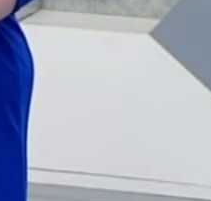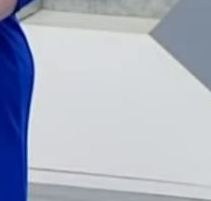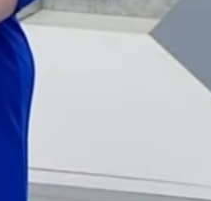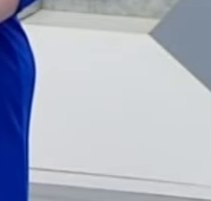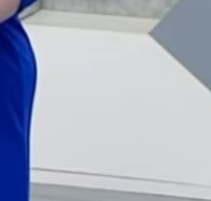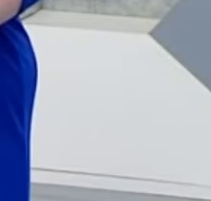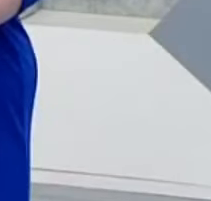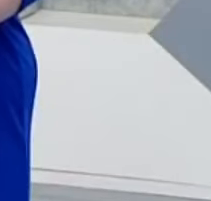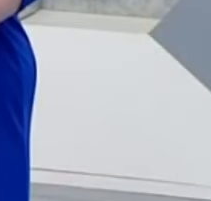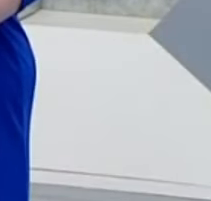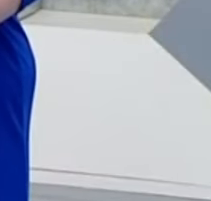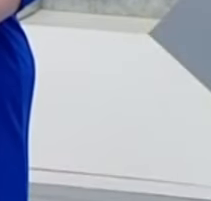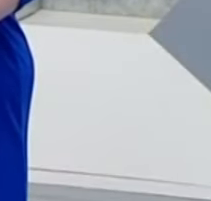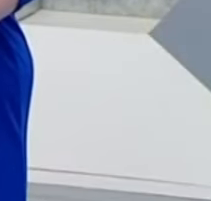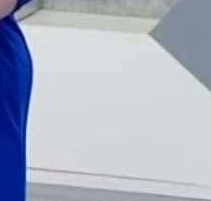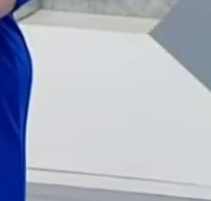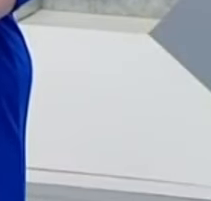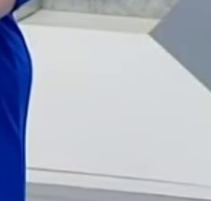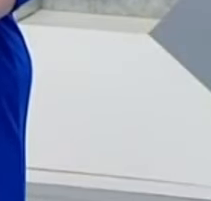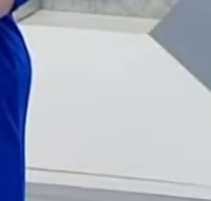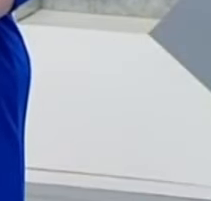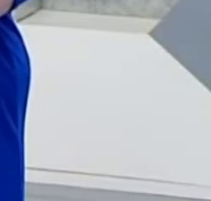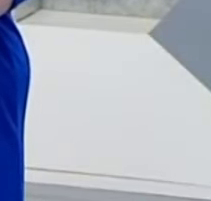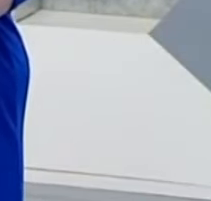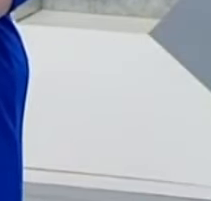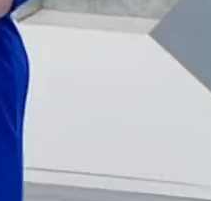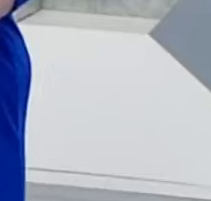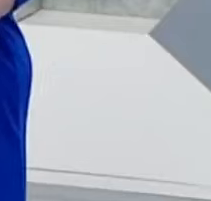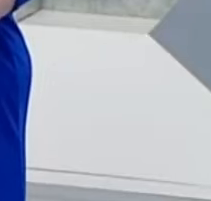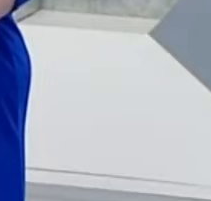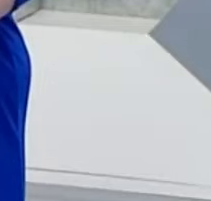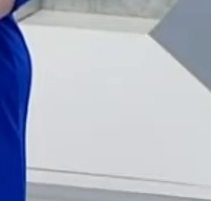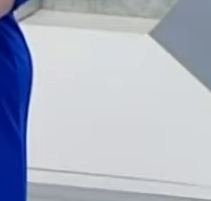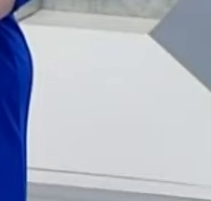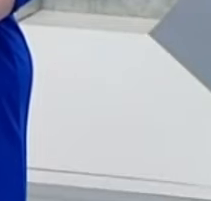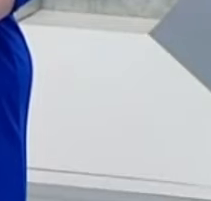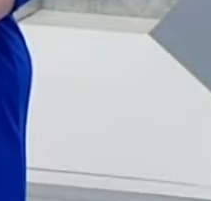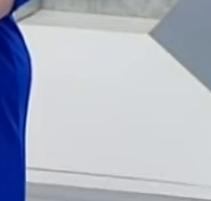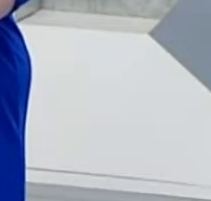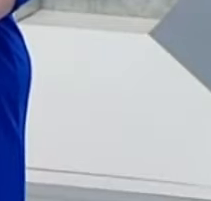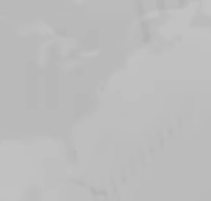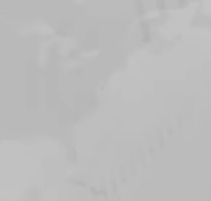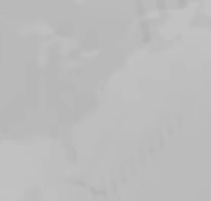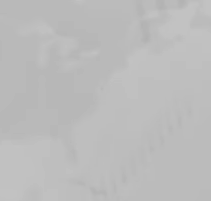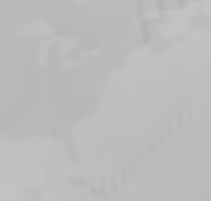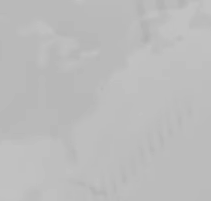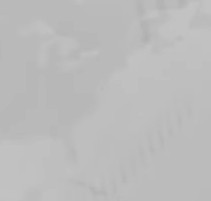GMA Pinoy TV at sa www.gmanews.tv.